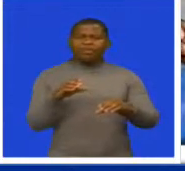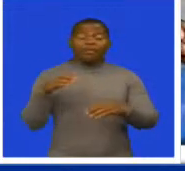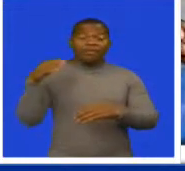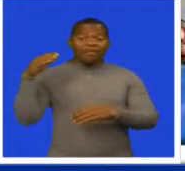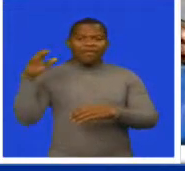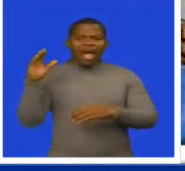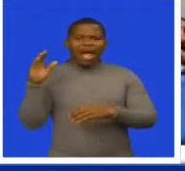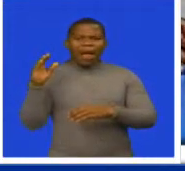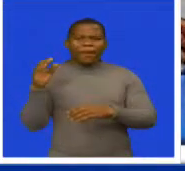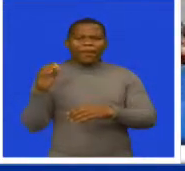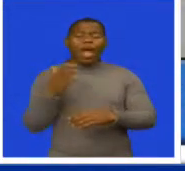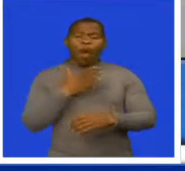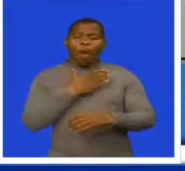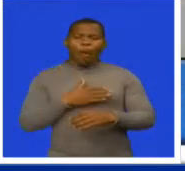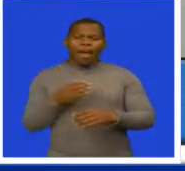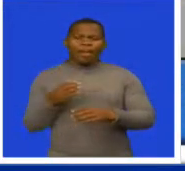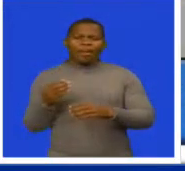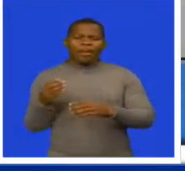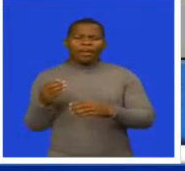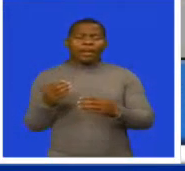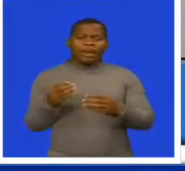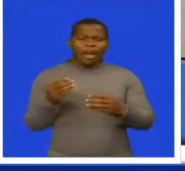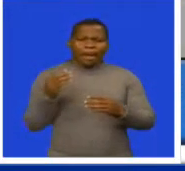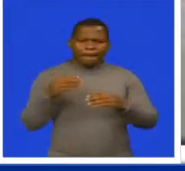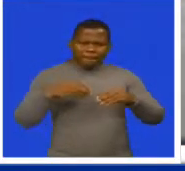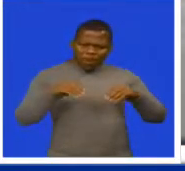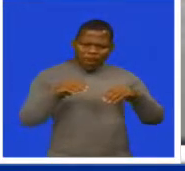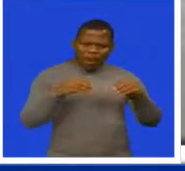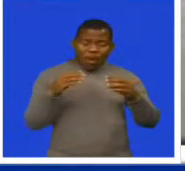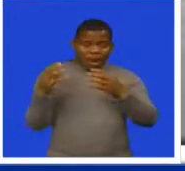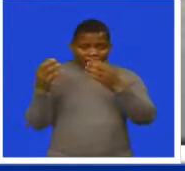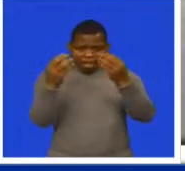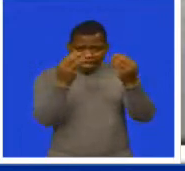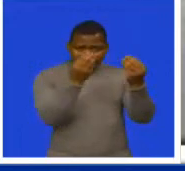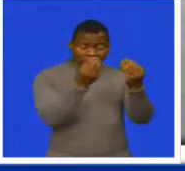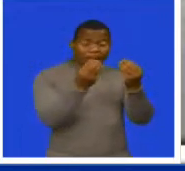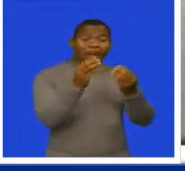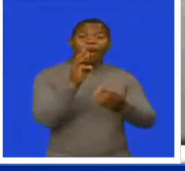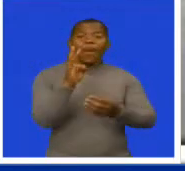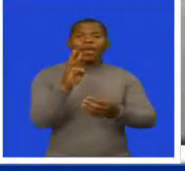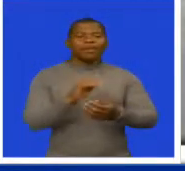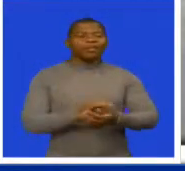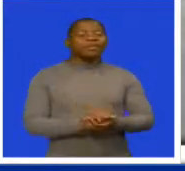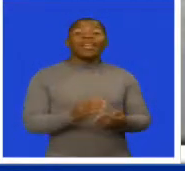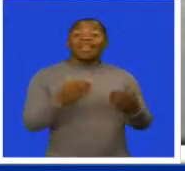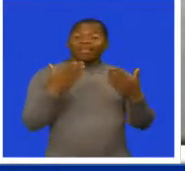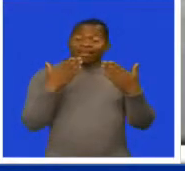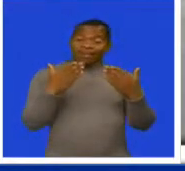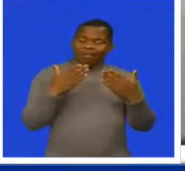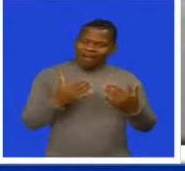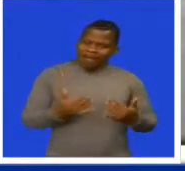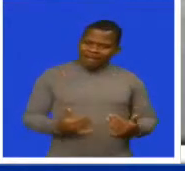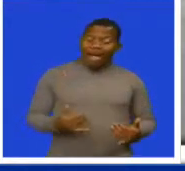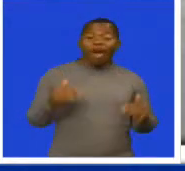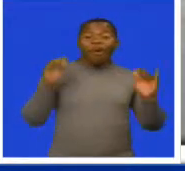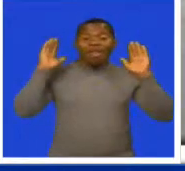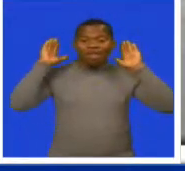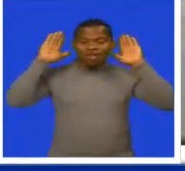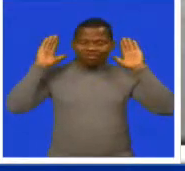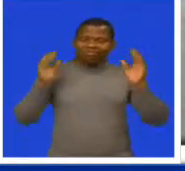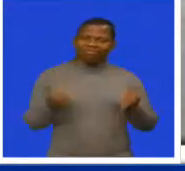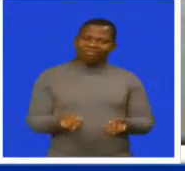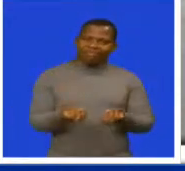tetimidlalo stawuva ukuthi ngabe bavunyelwa yini vele siyabonga kakhulu Linda mala ngamahle lesikhasa manje asigijime nato tindzabatefu